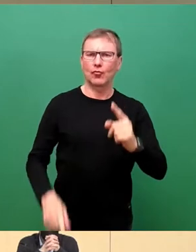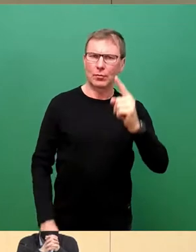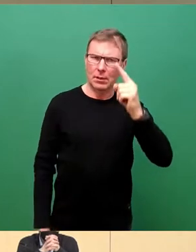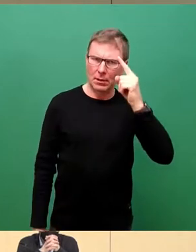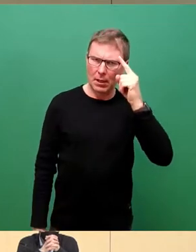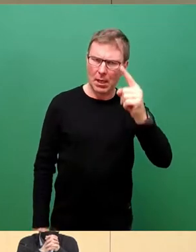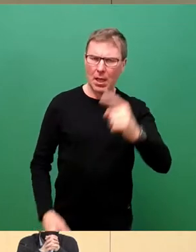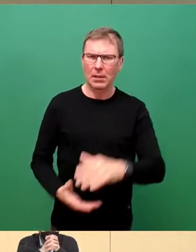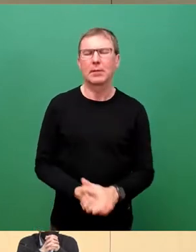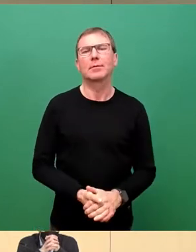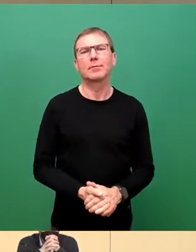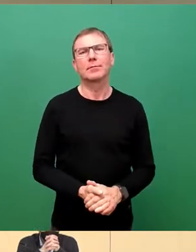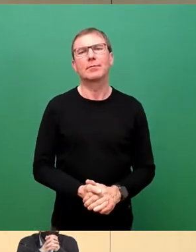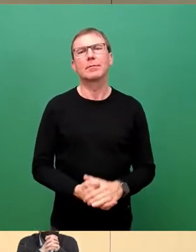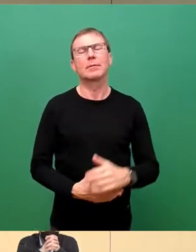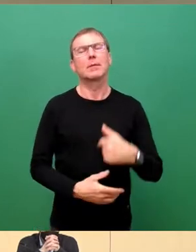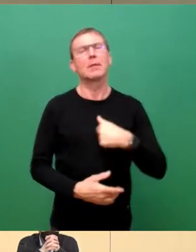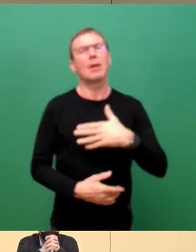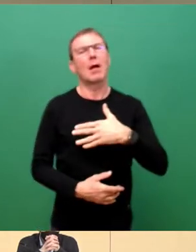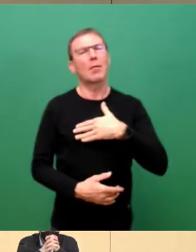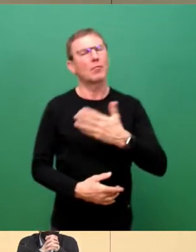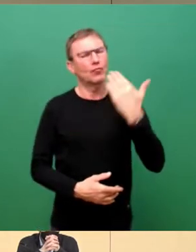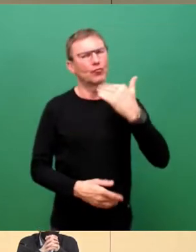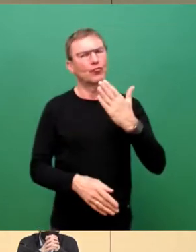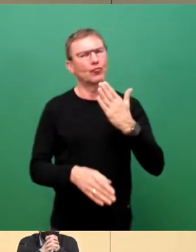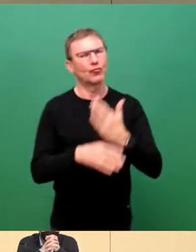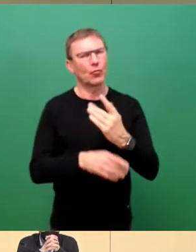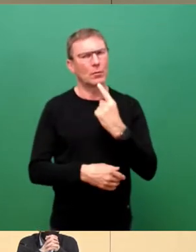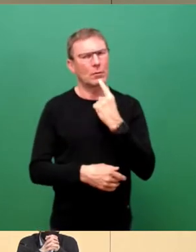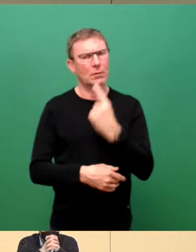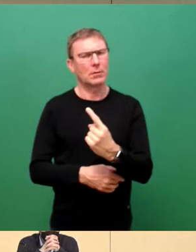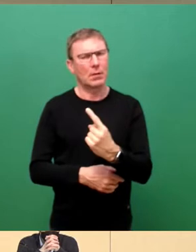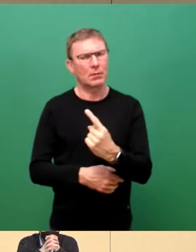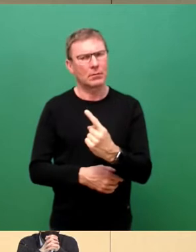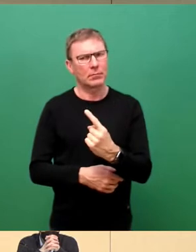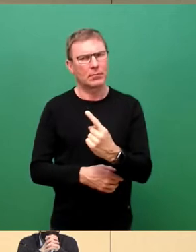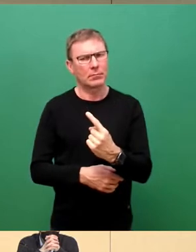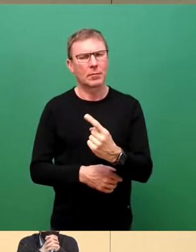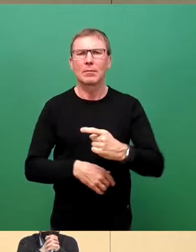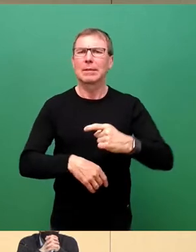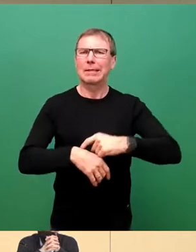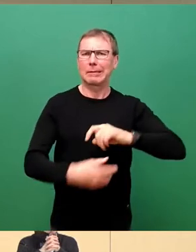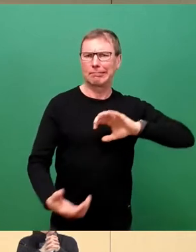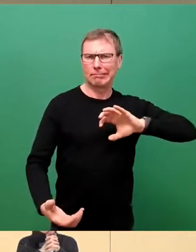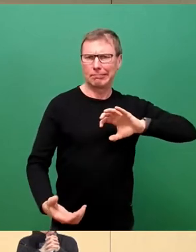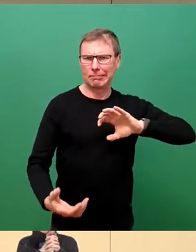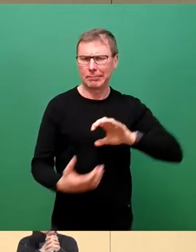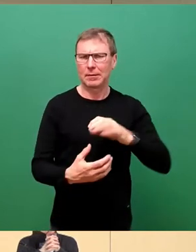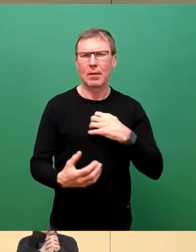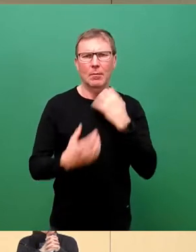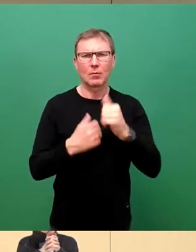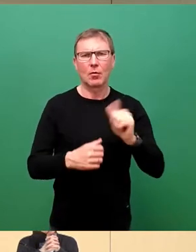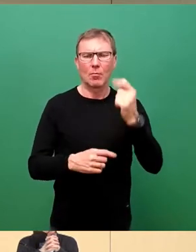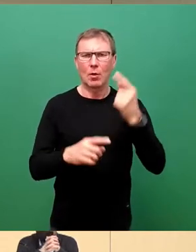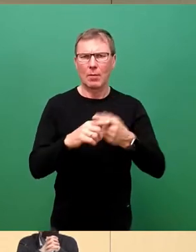Ich hatte es ja gleich gesagt, um das auch ein bisschen zeitlich zu straffen, in meinem Bericht des Oberbürgermeisters auch